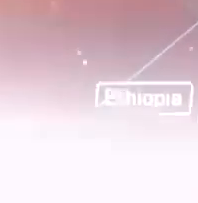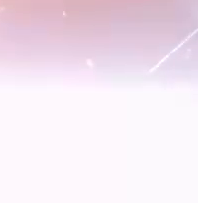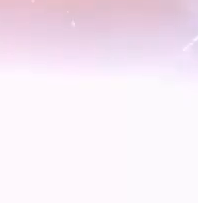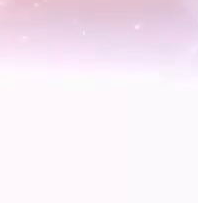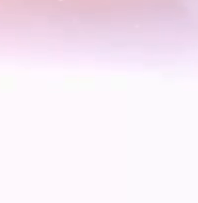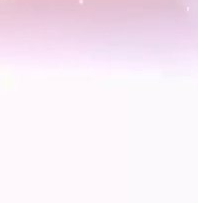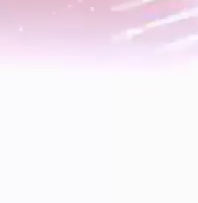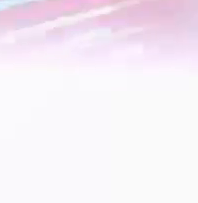ไป